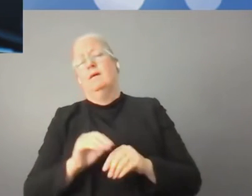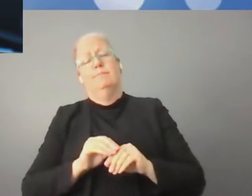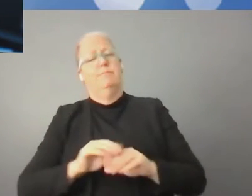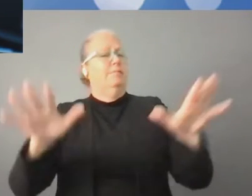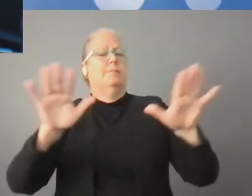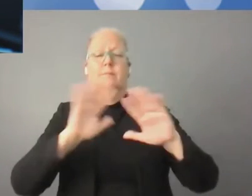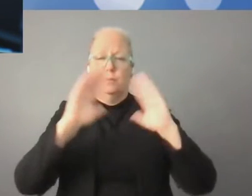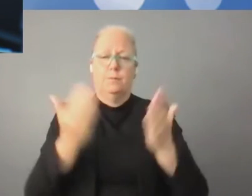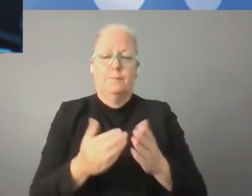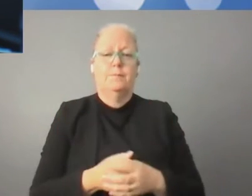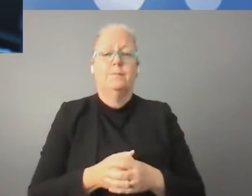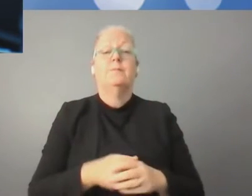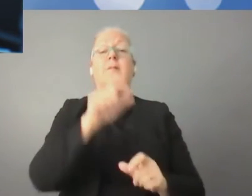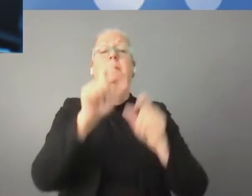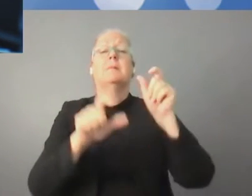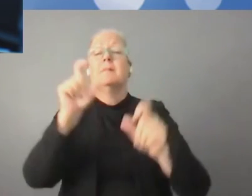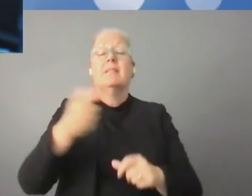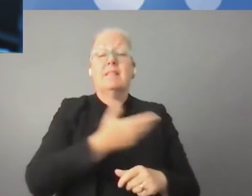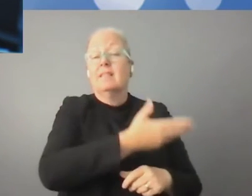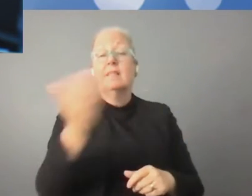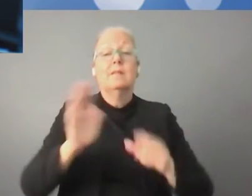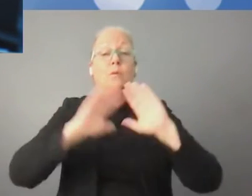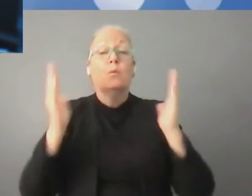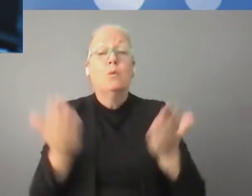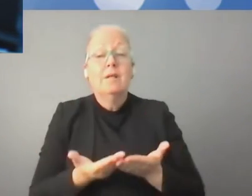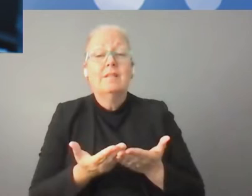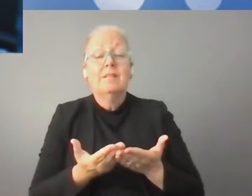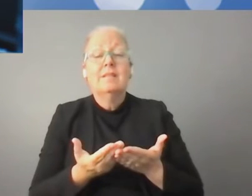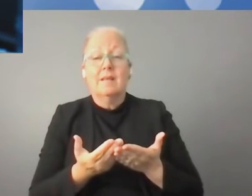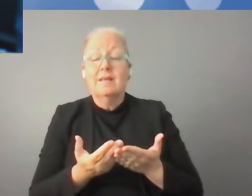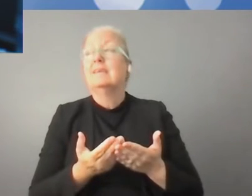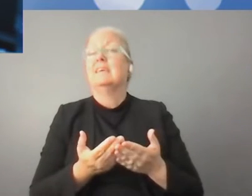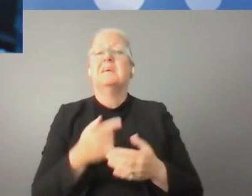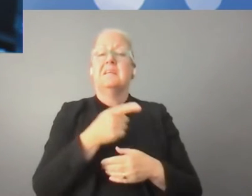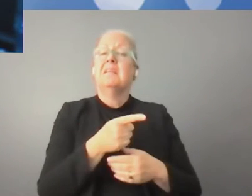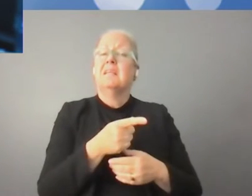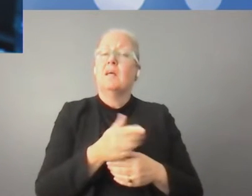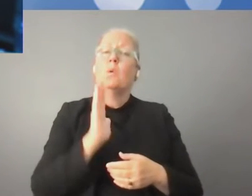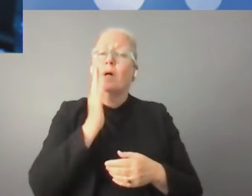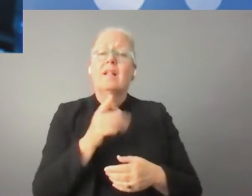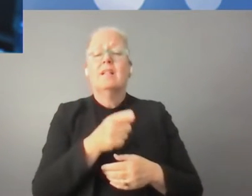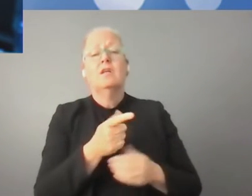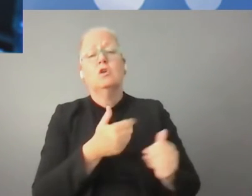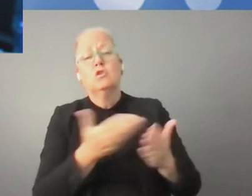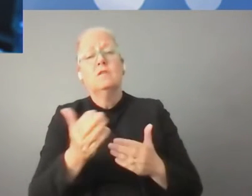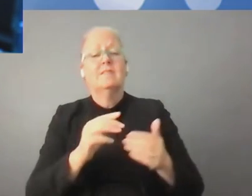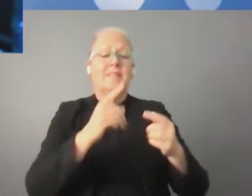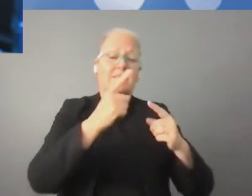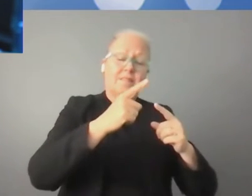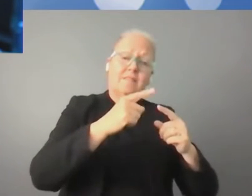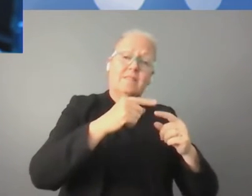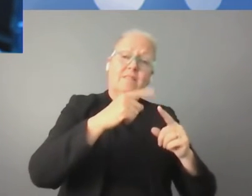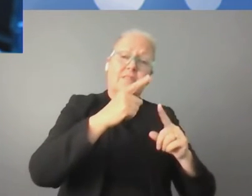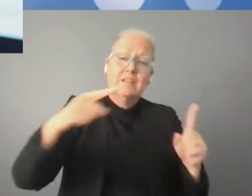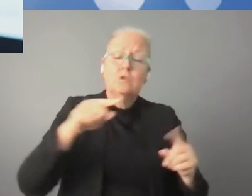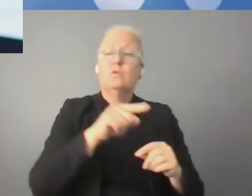цифровых технологий, оказывает неимоверное влияние на развитие цифровой экономики. Люди во всем мире охотно